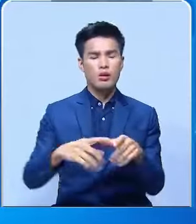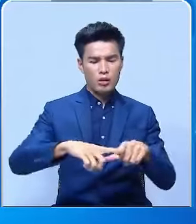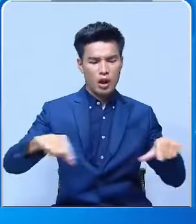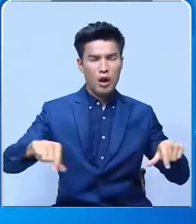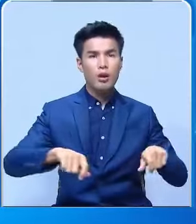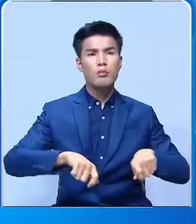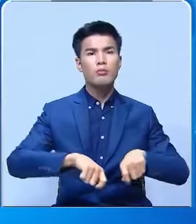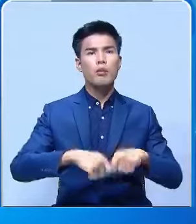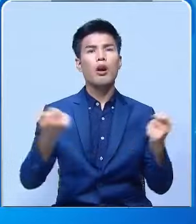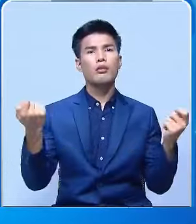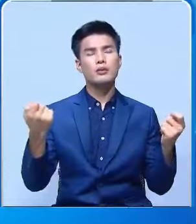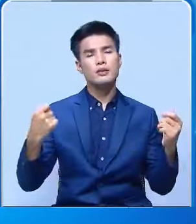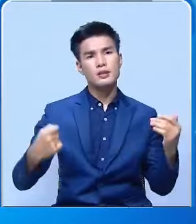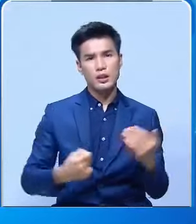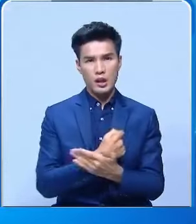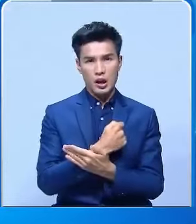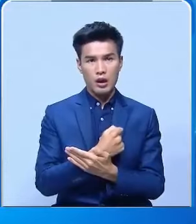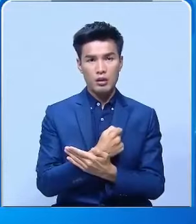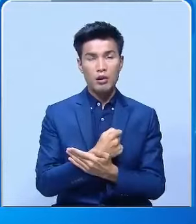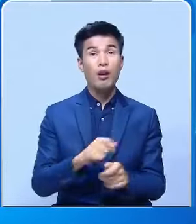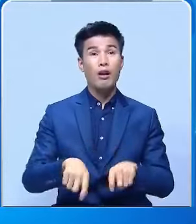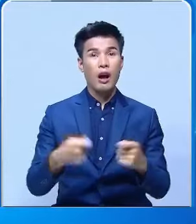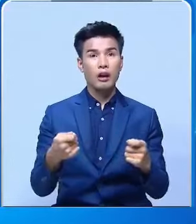ไปชนกับตอม่อสะพานนะเรือนี่คือเขาบอกว่